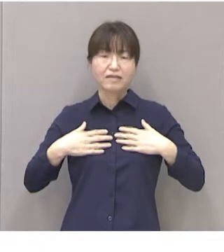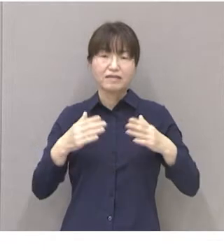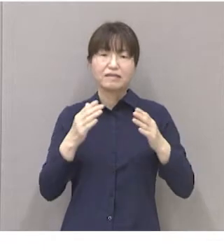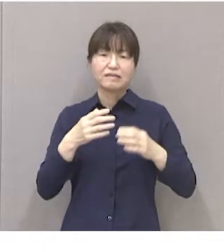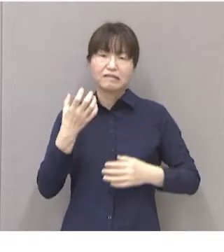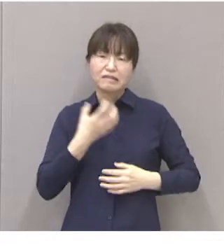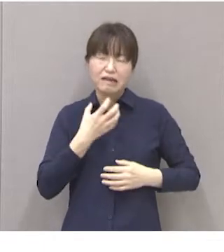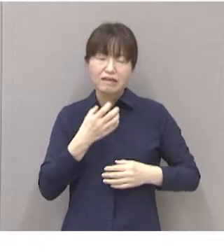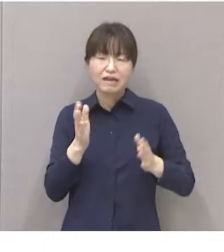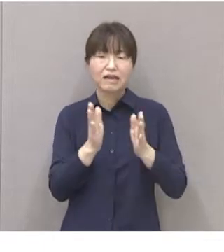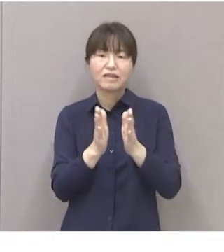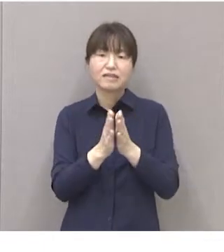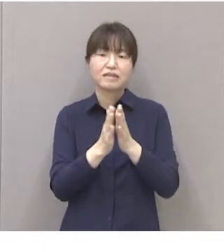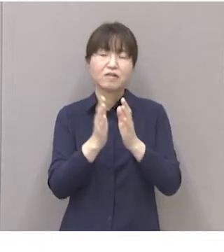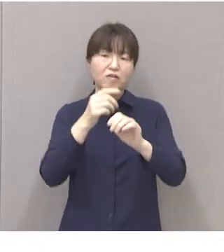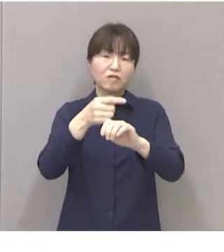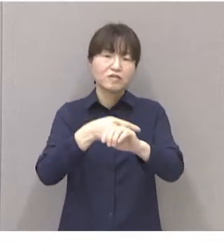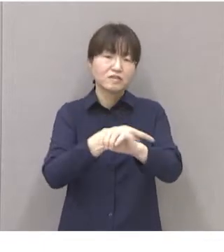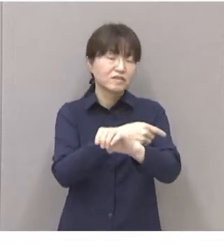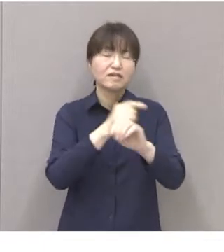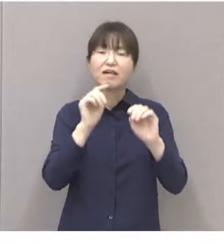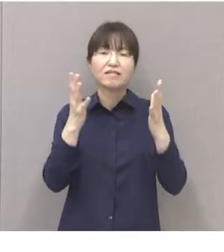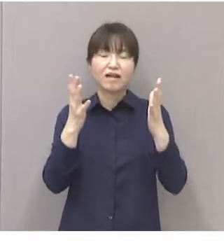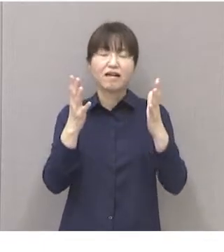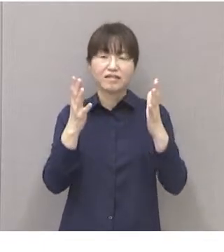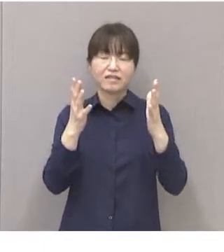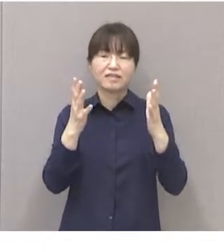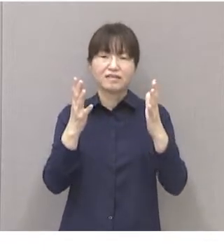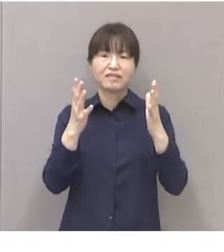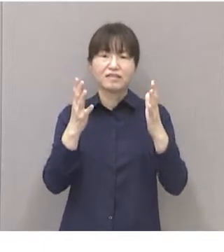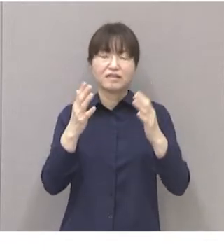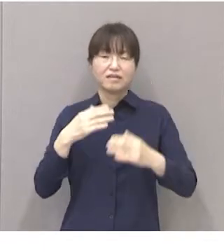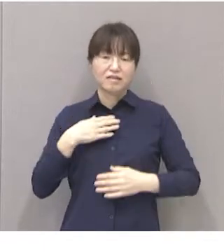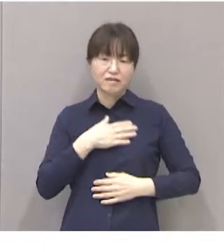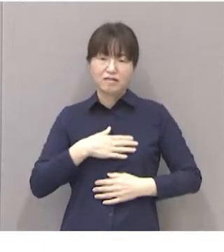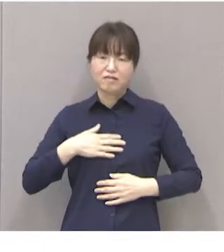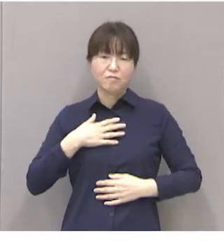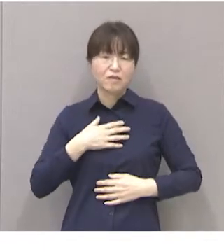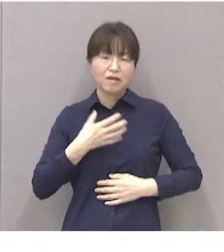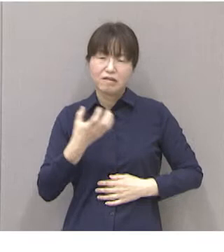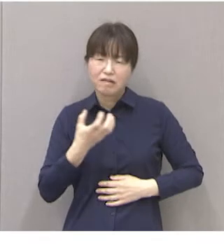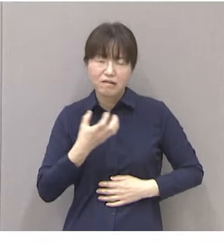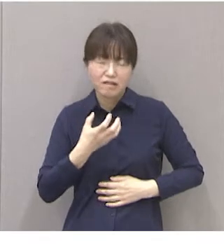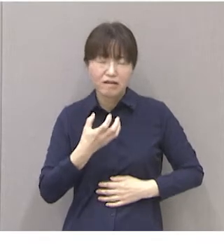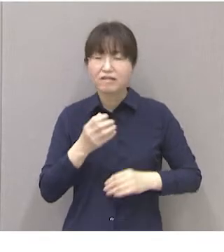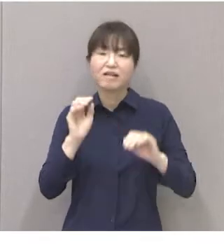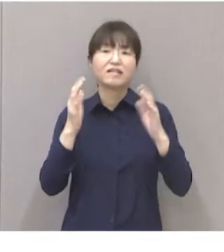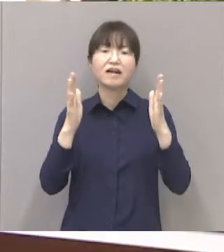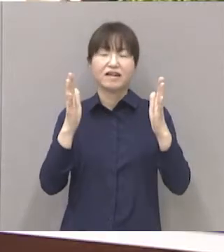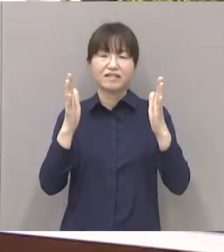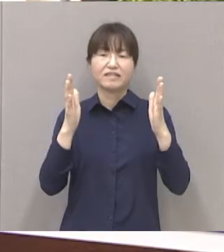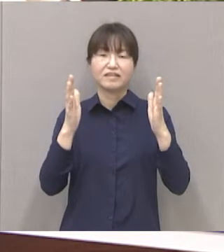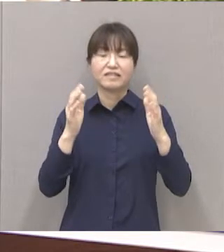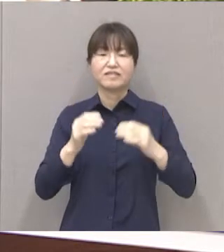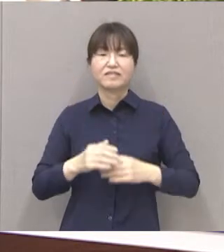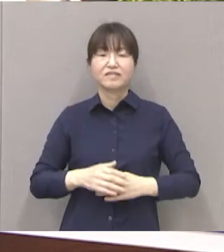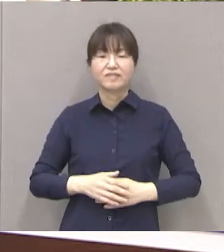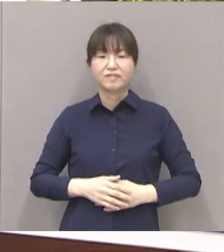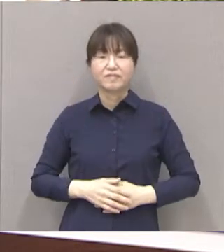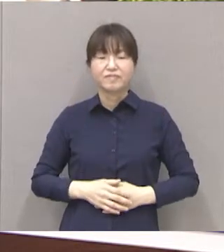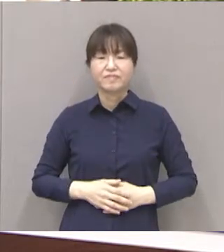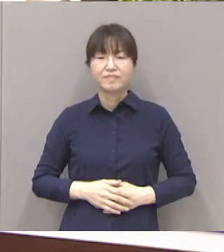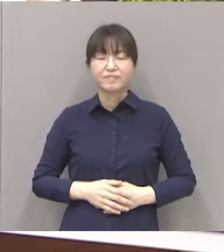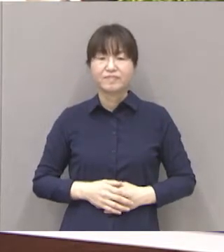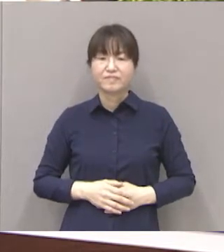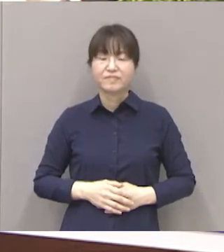神経がないんですねですからあのまたここ痛みが出ないですねそれでまあこう